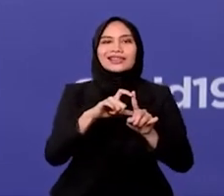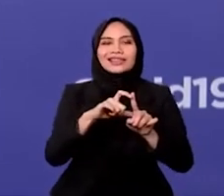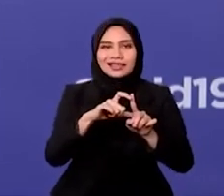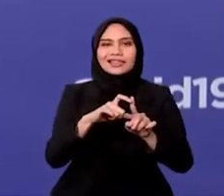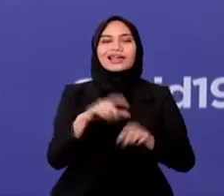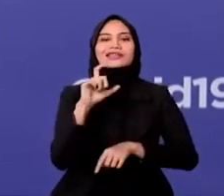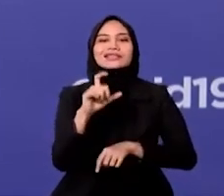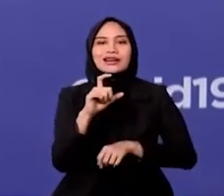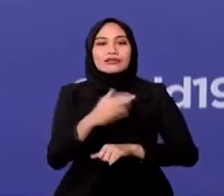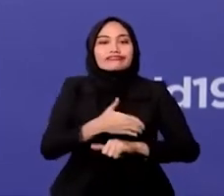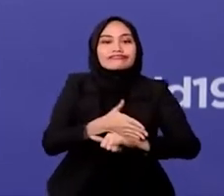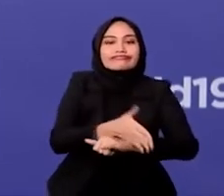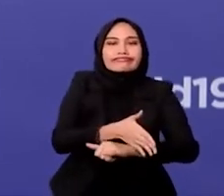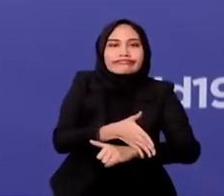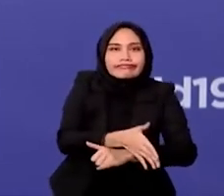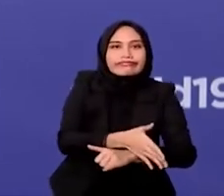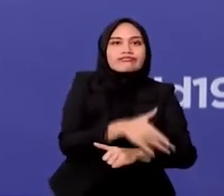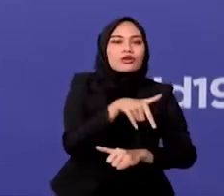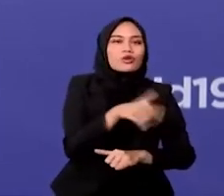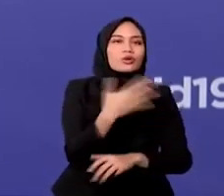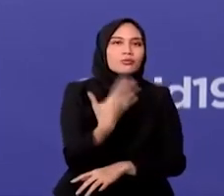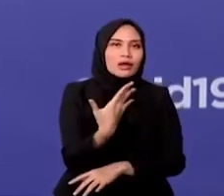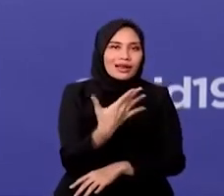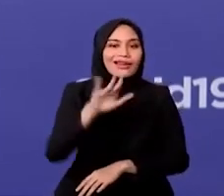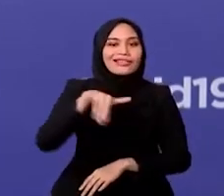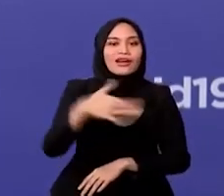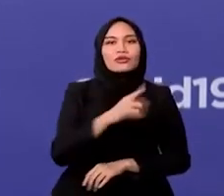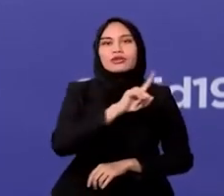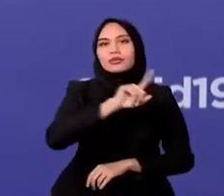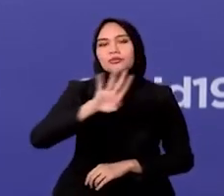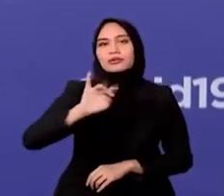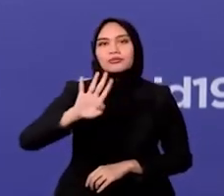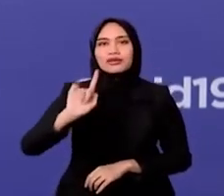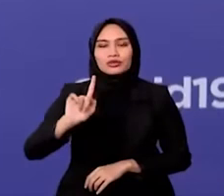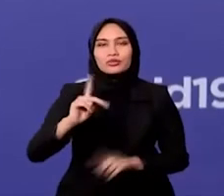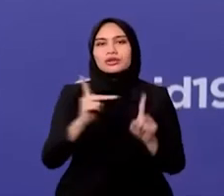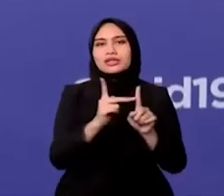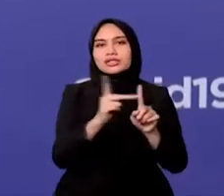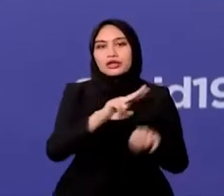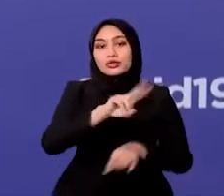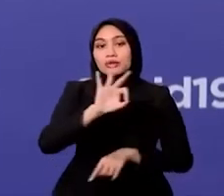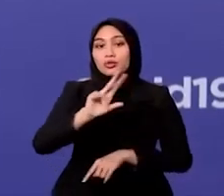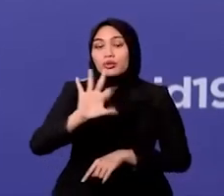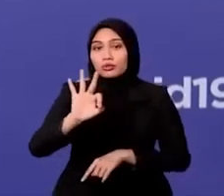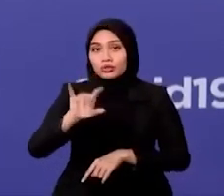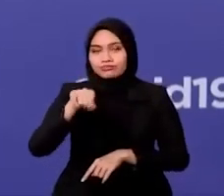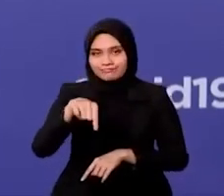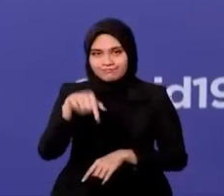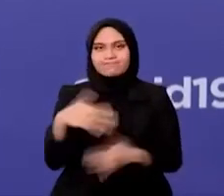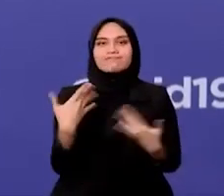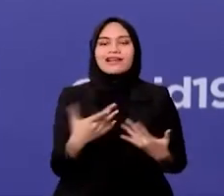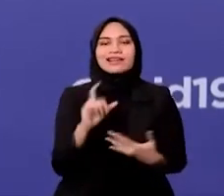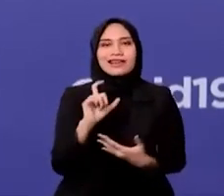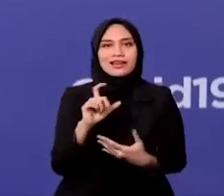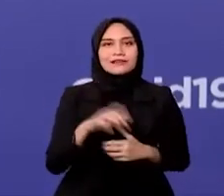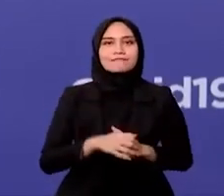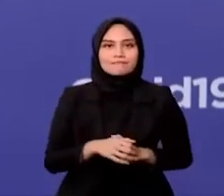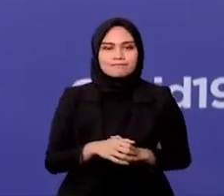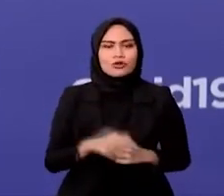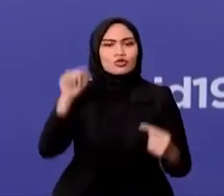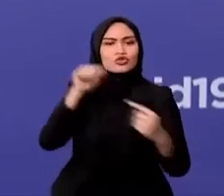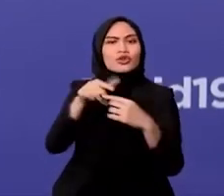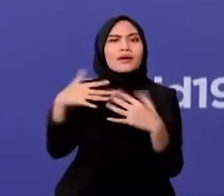hewan qurban tahun 1492 driyah 2020 Masehi Hai menuju masyarakat